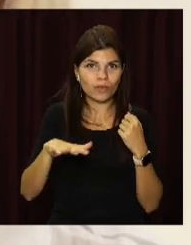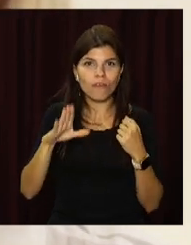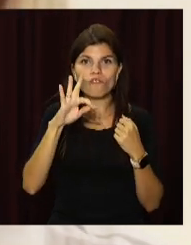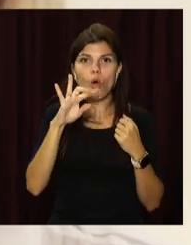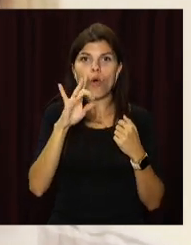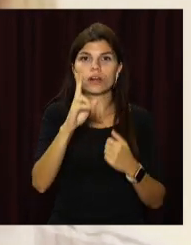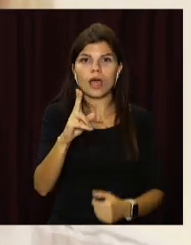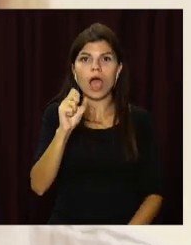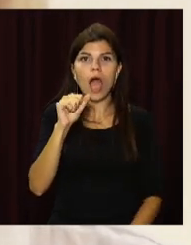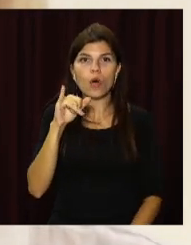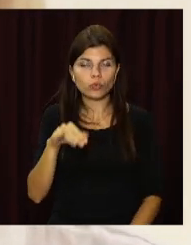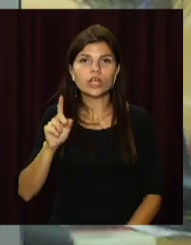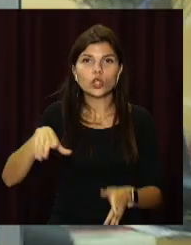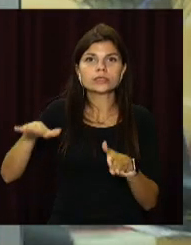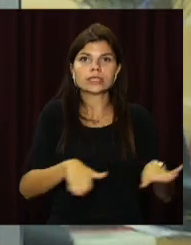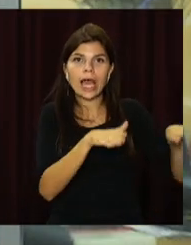воркауту, буде скейт-зона.